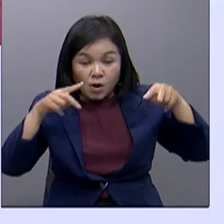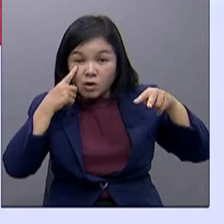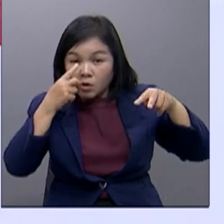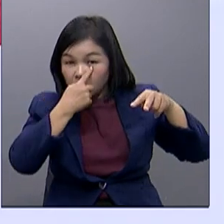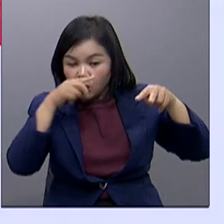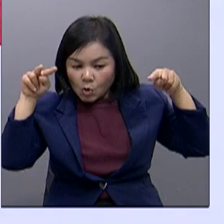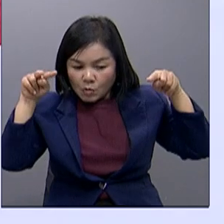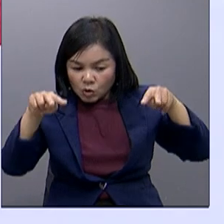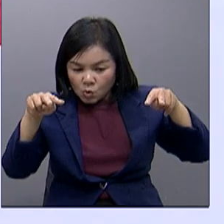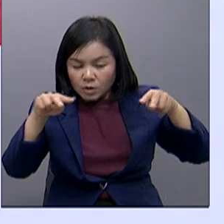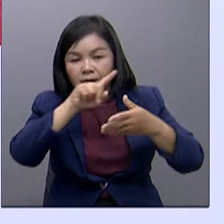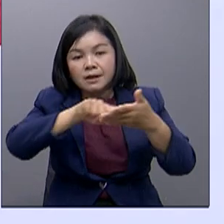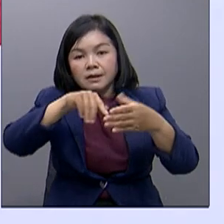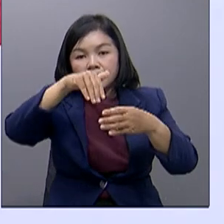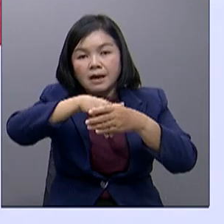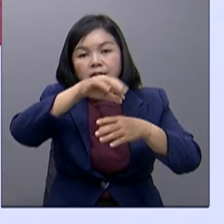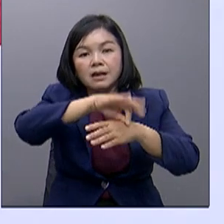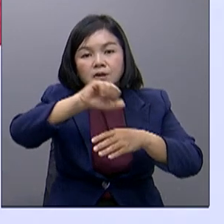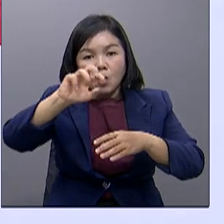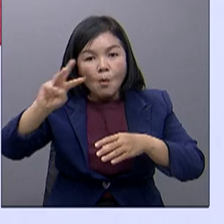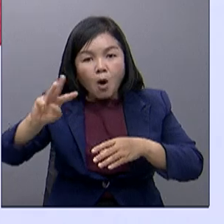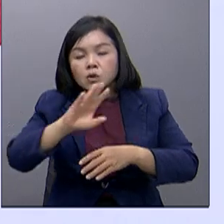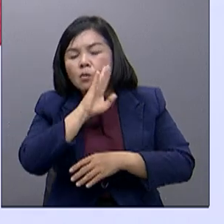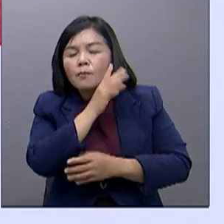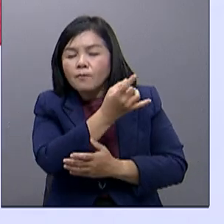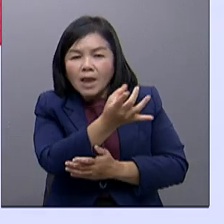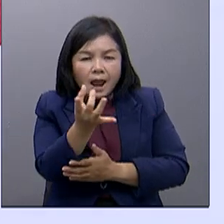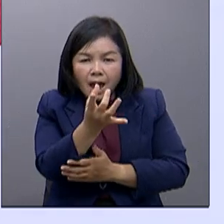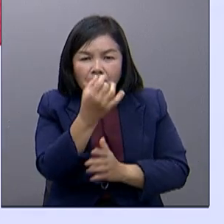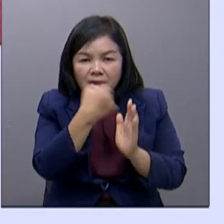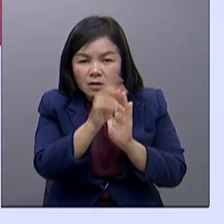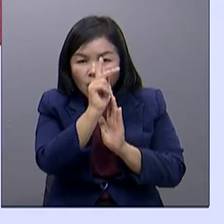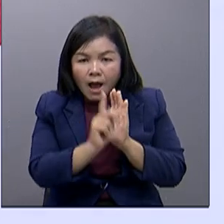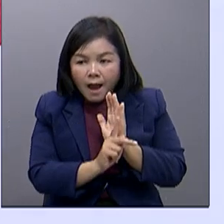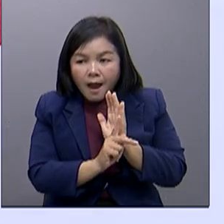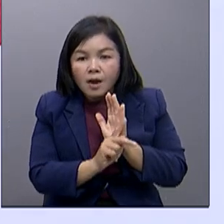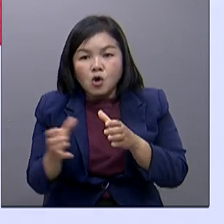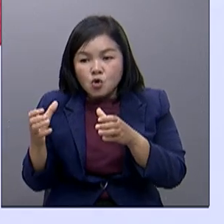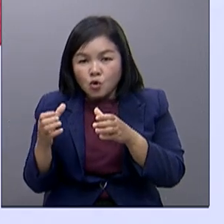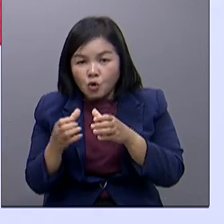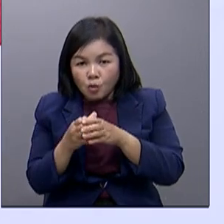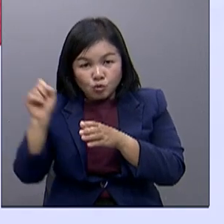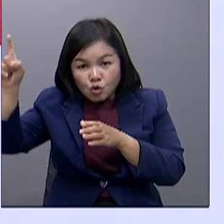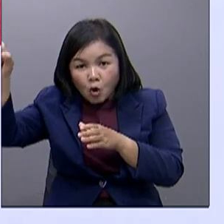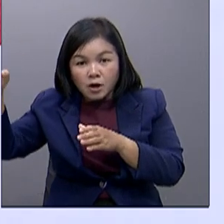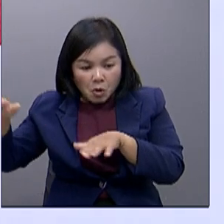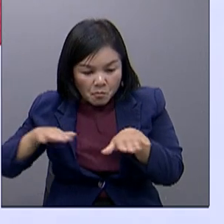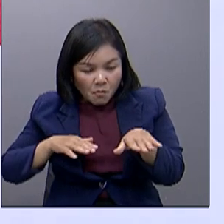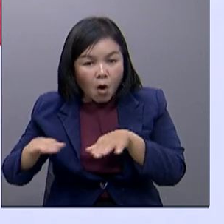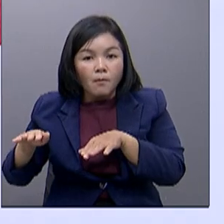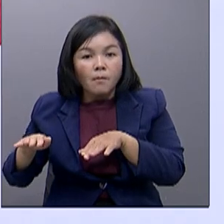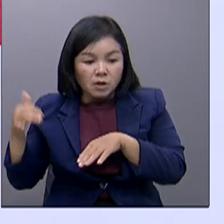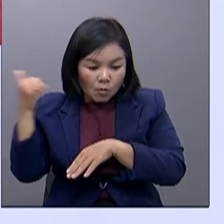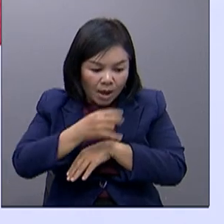สวครั้งนี้นะครับอหากมีเหตุการณ์หรือว่ามีการกระทำผิดกฎหมายนะชุดขั้นที่เร็วของจังหวัดก็พร้อมที่จะลง